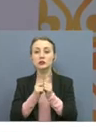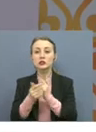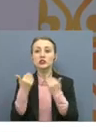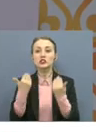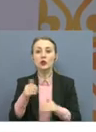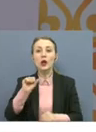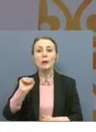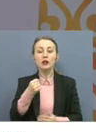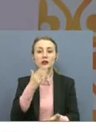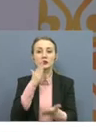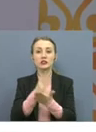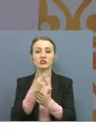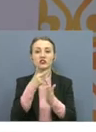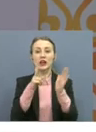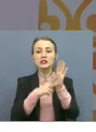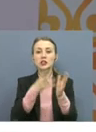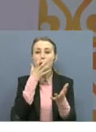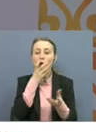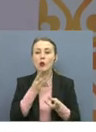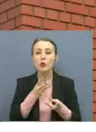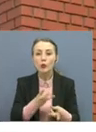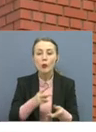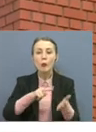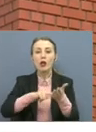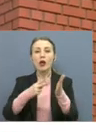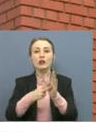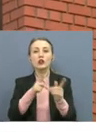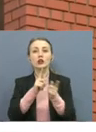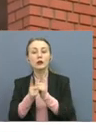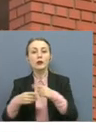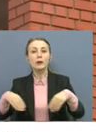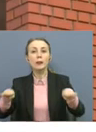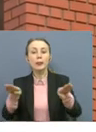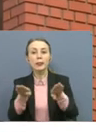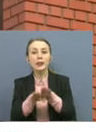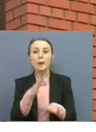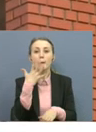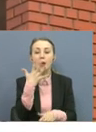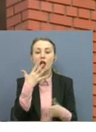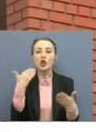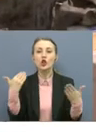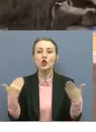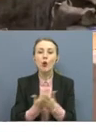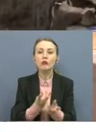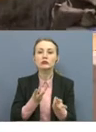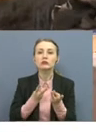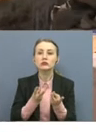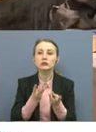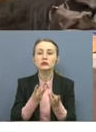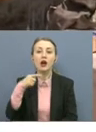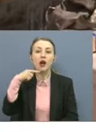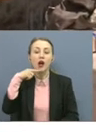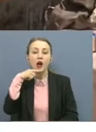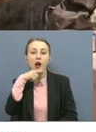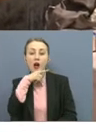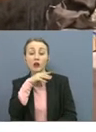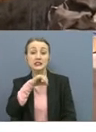қарқынды қызмет атқаруда. Өткен жылдың алғашқы жартысында су тасқынынан зардап шеккен тұрғындарды баспанамен қамту ісі аяқталып,